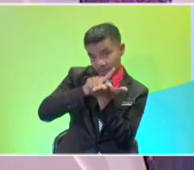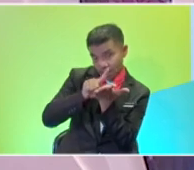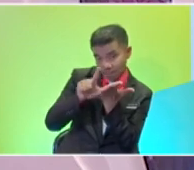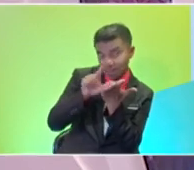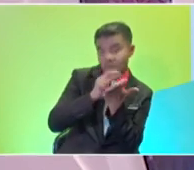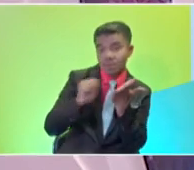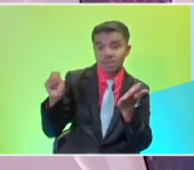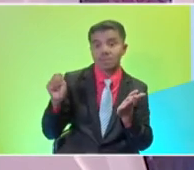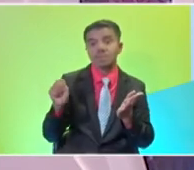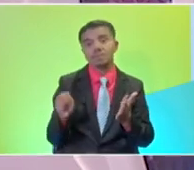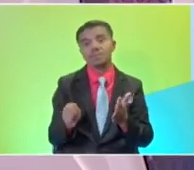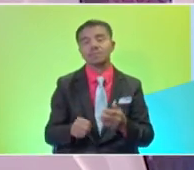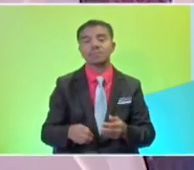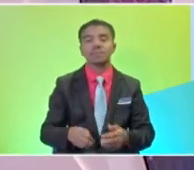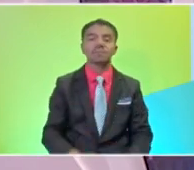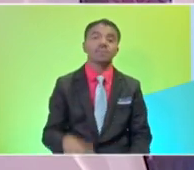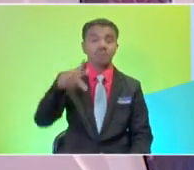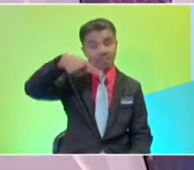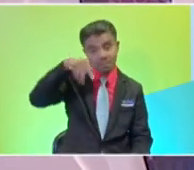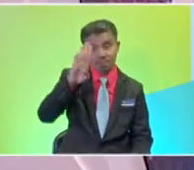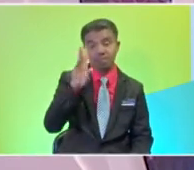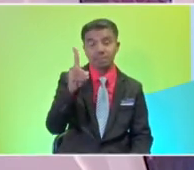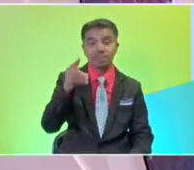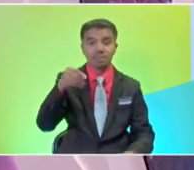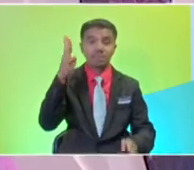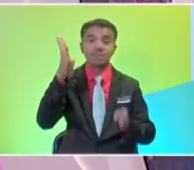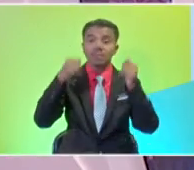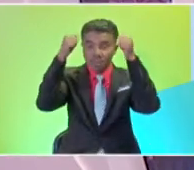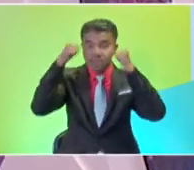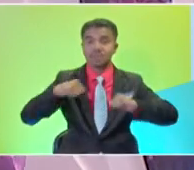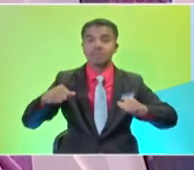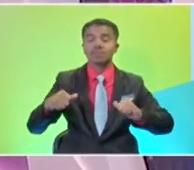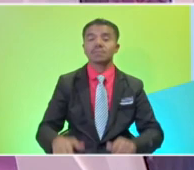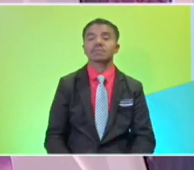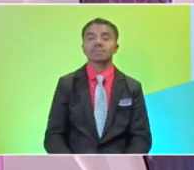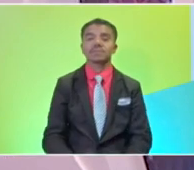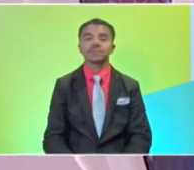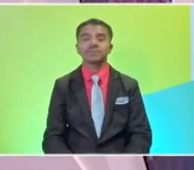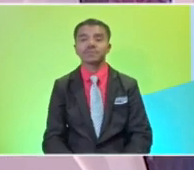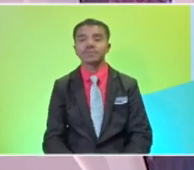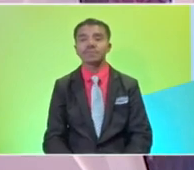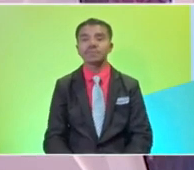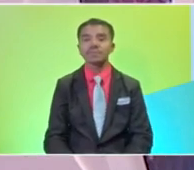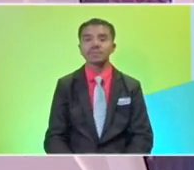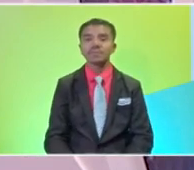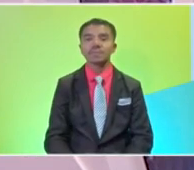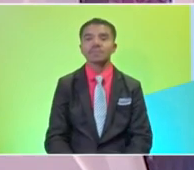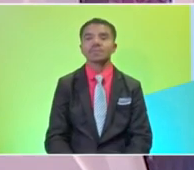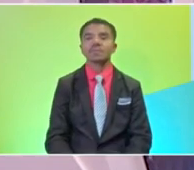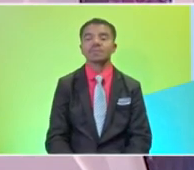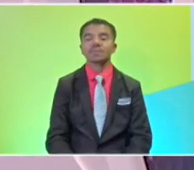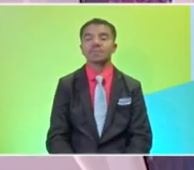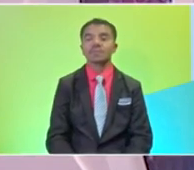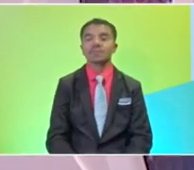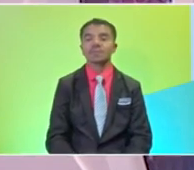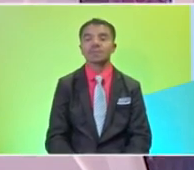Aiman kita fokus kepada maharatul kitabah kali ini kita Fuk p maharatul kitabah a Aiman qiraah kita tinggalkan dulu supaya nampak penonton macam mana